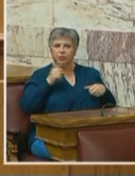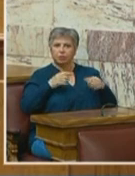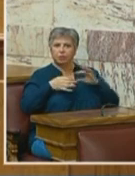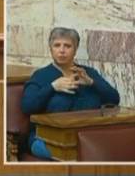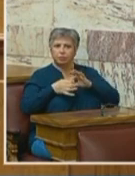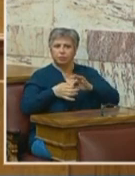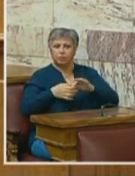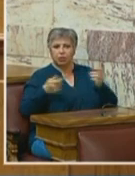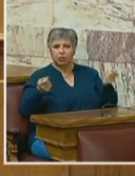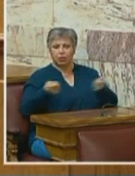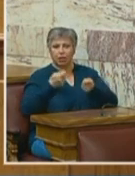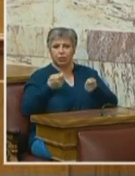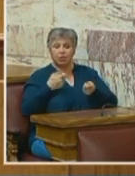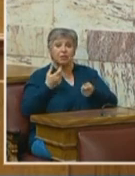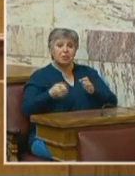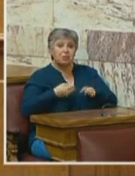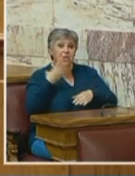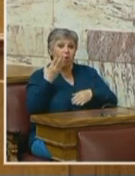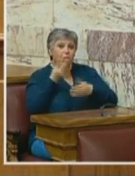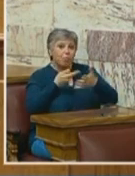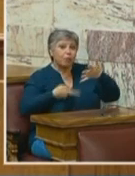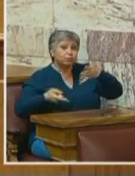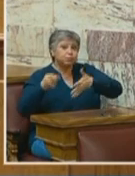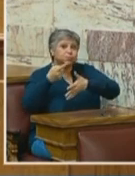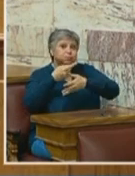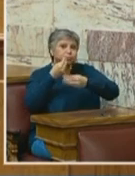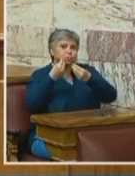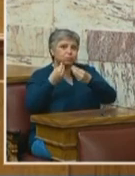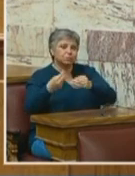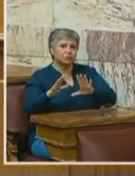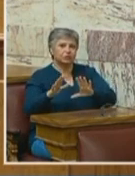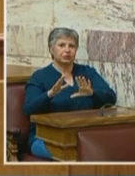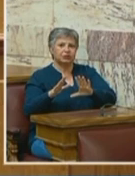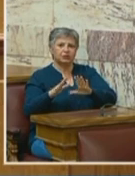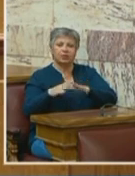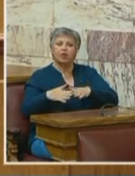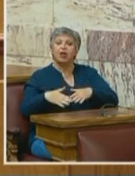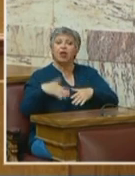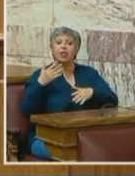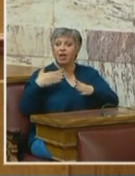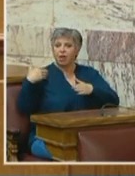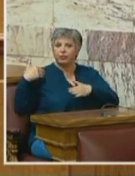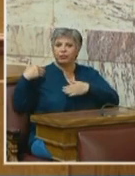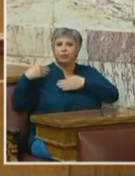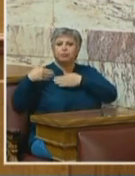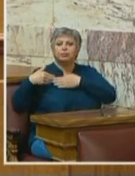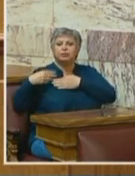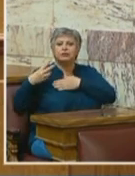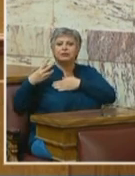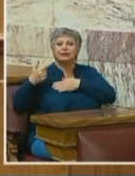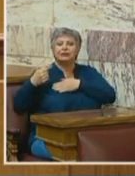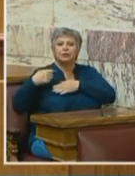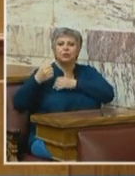πολύ χειρότερο. Γίνατε μέσα σε μόλις 3,5 χρόνια ένα καθεστωτικό